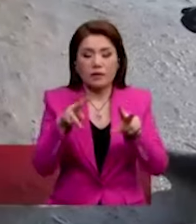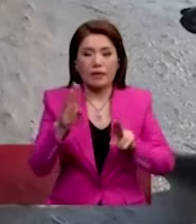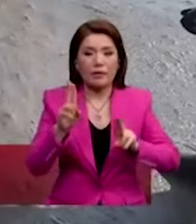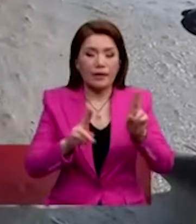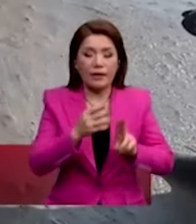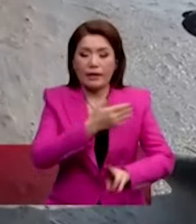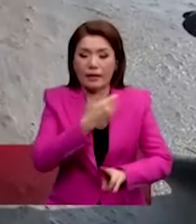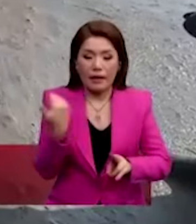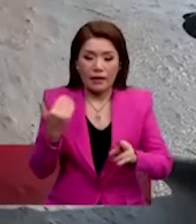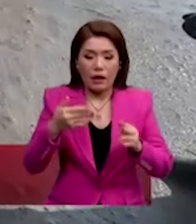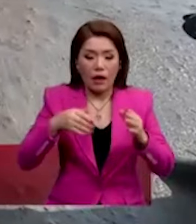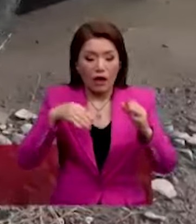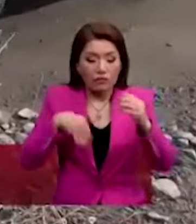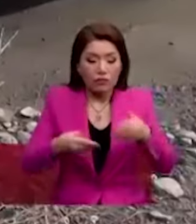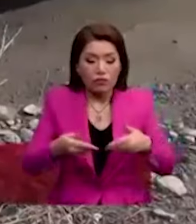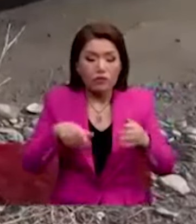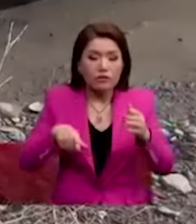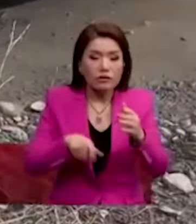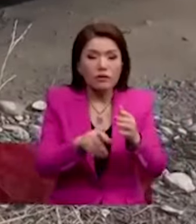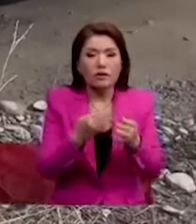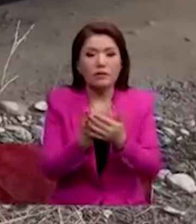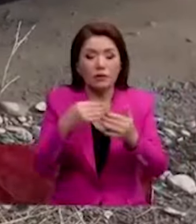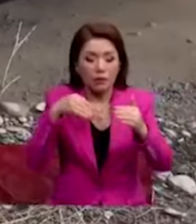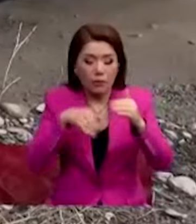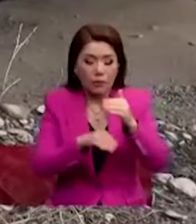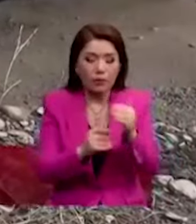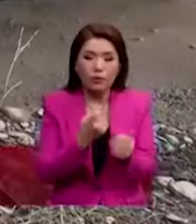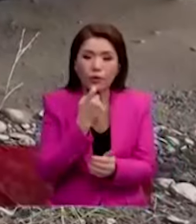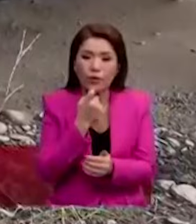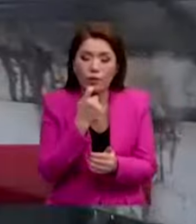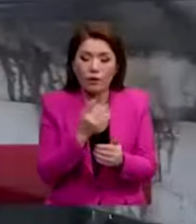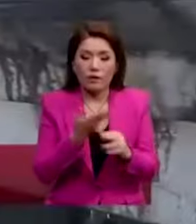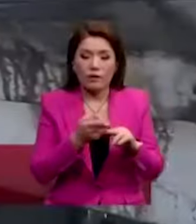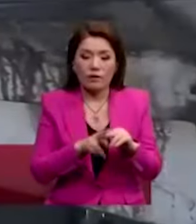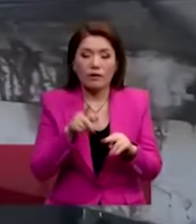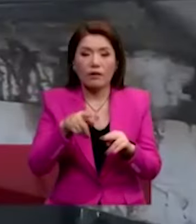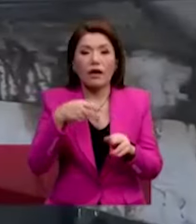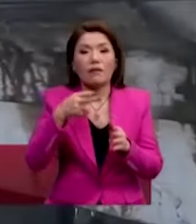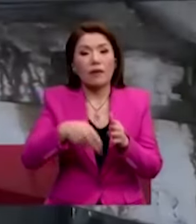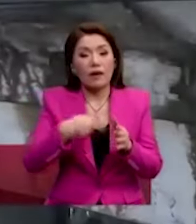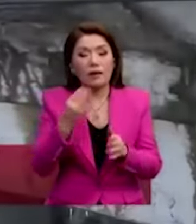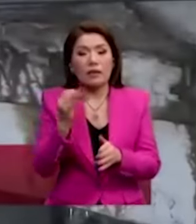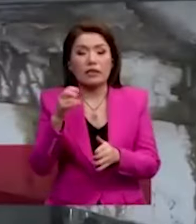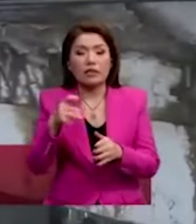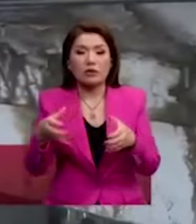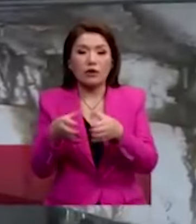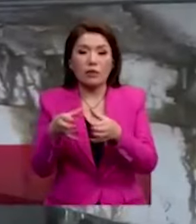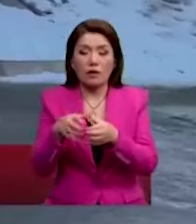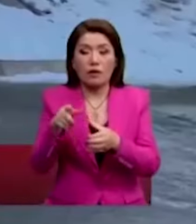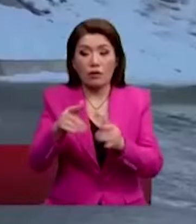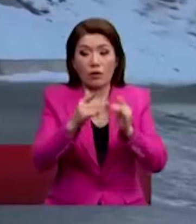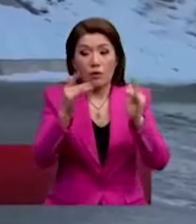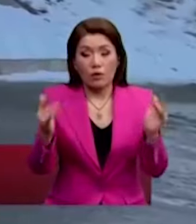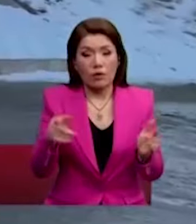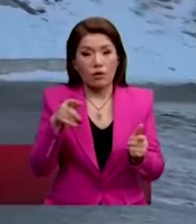жоқ. Жолдың өзі ойдым-ойдым. Аяз түсіп қар жауса, бойдан келер өткелден өту тіптен қиын. Ал Қазақстан темір жолы ұлттық компаниясы бұл